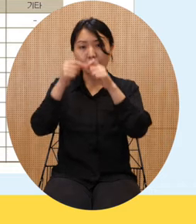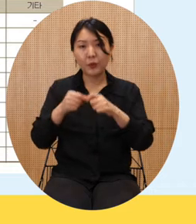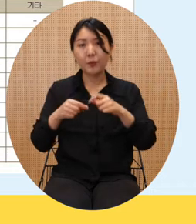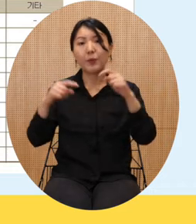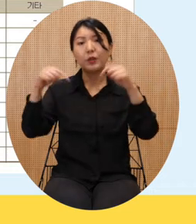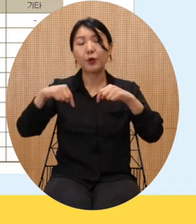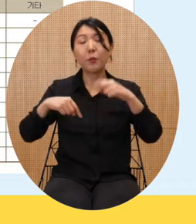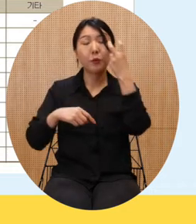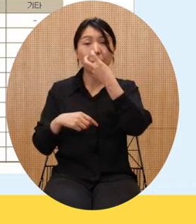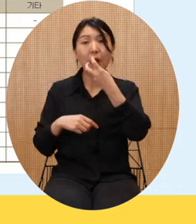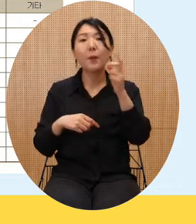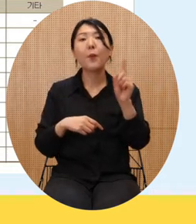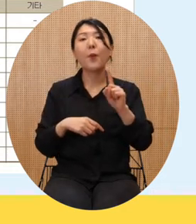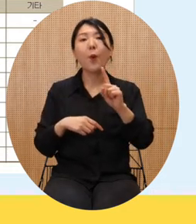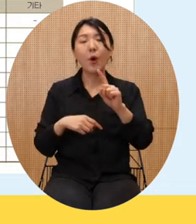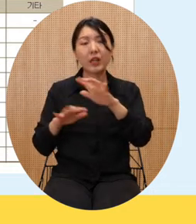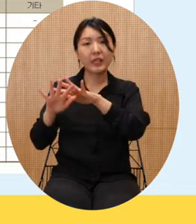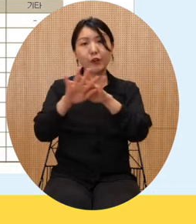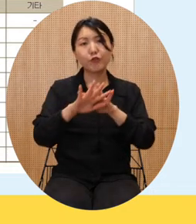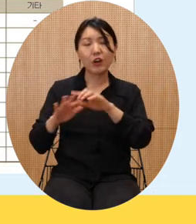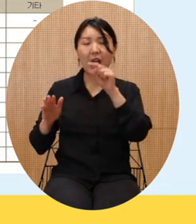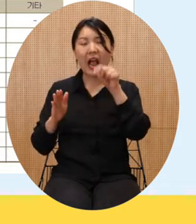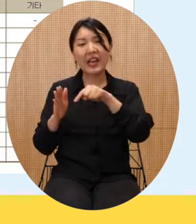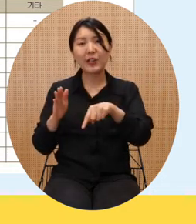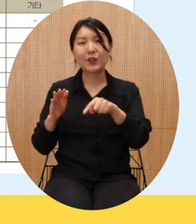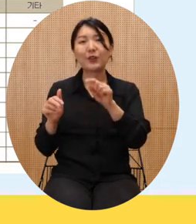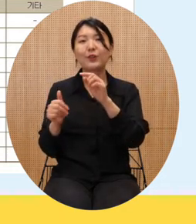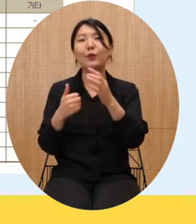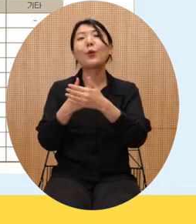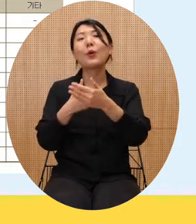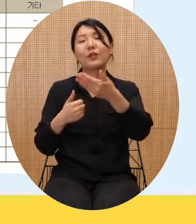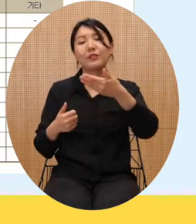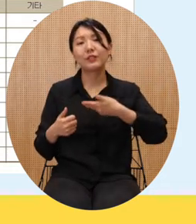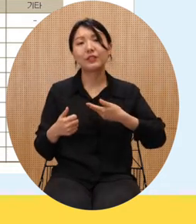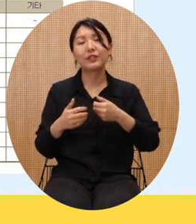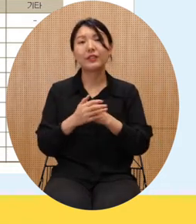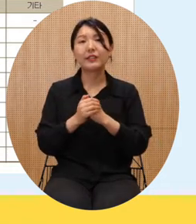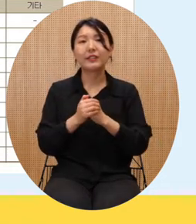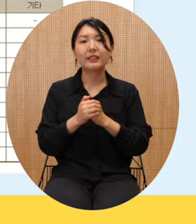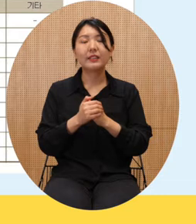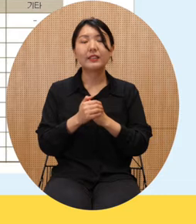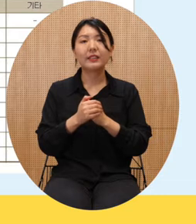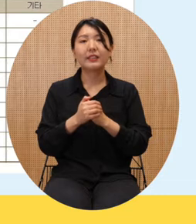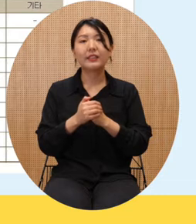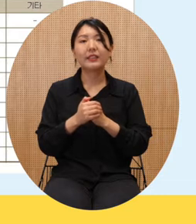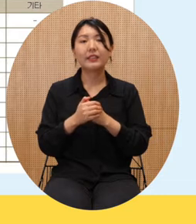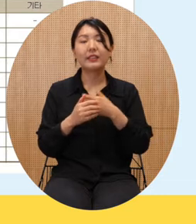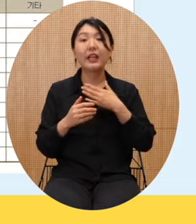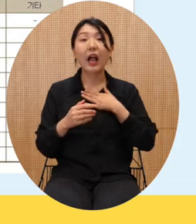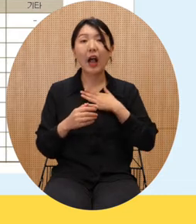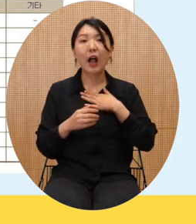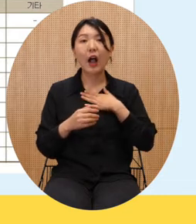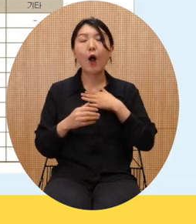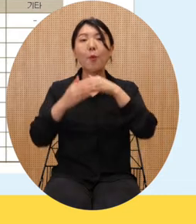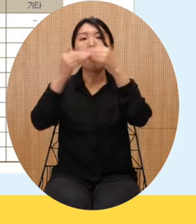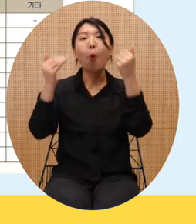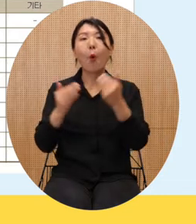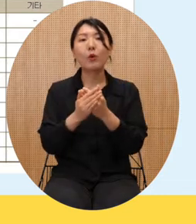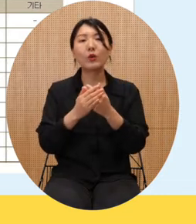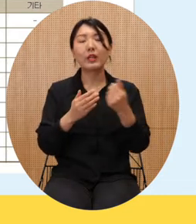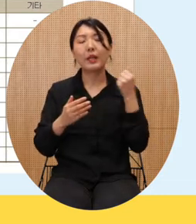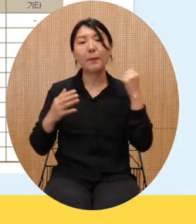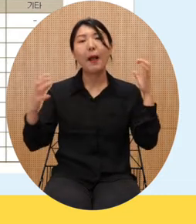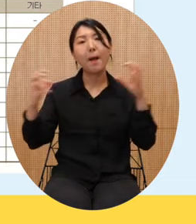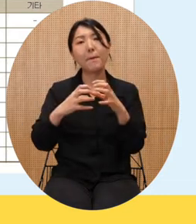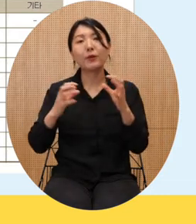이 심층 면접 조사는 네트워크 안에서 해주셨습니다. 그 이게 아까 제가